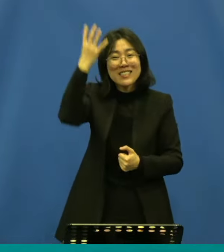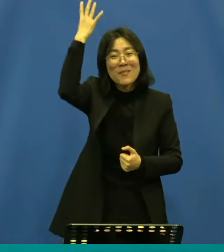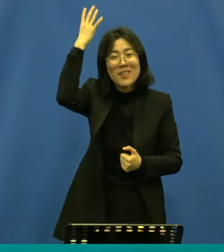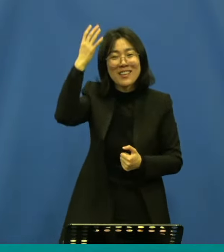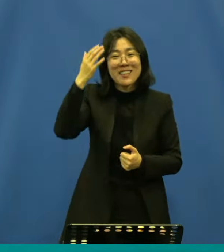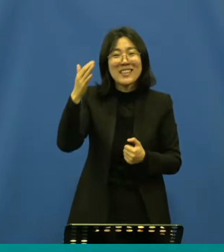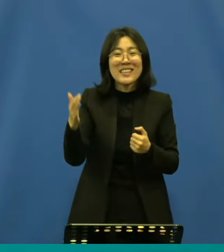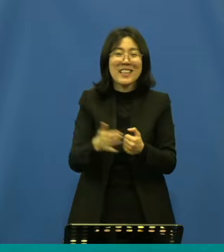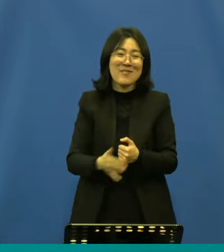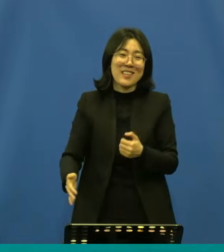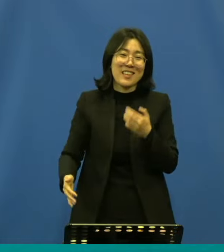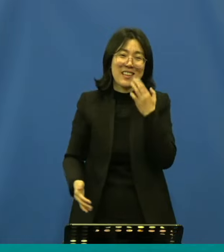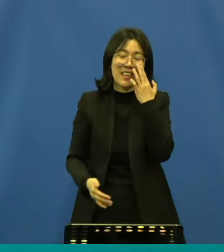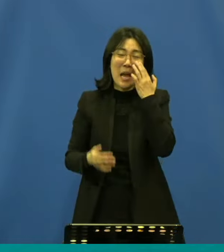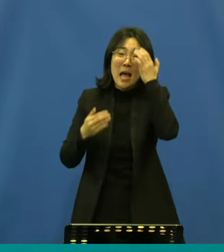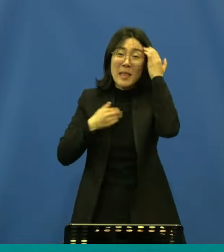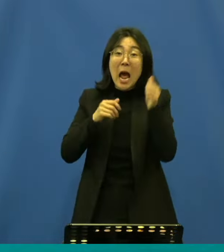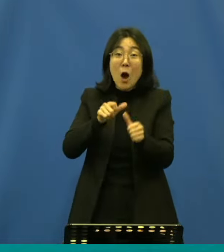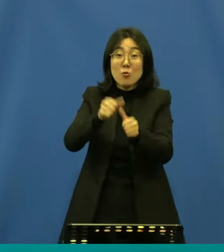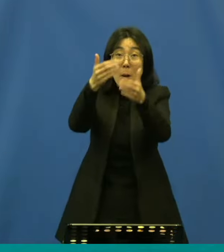내가 어떻게 구원을 받았는가?